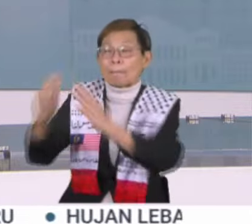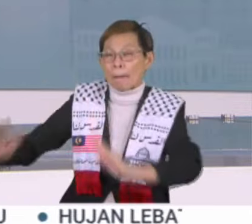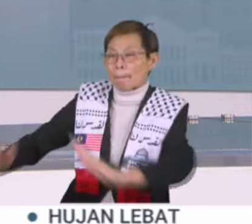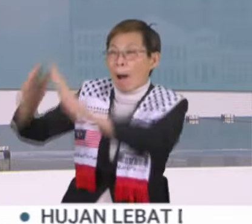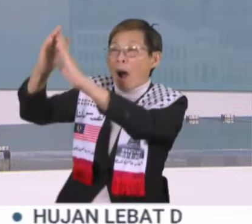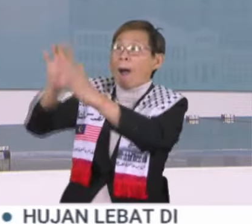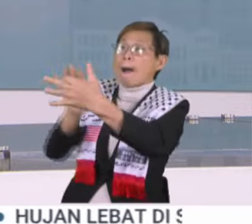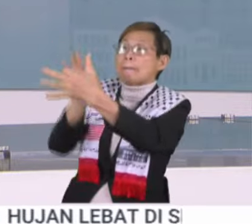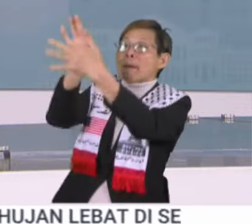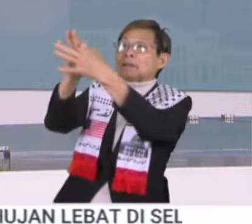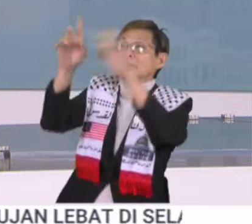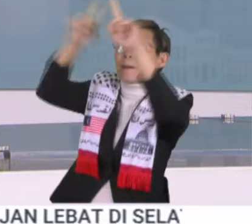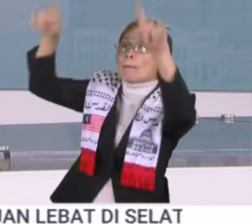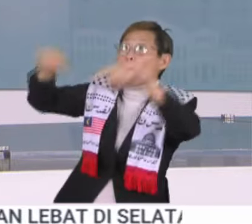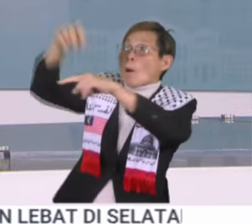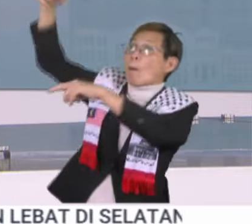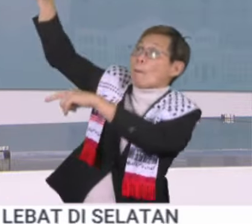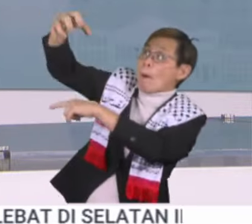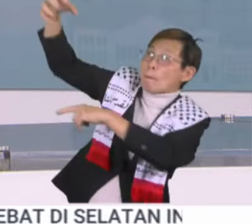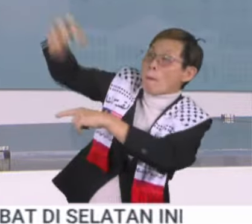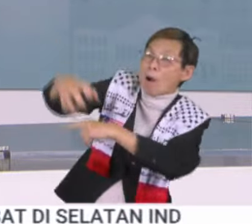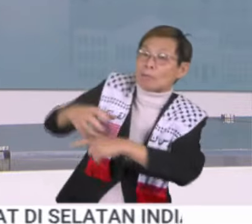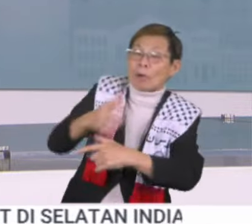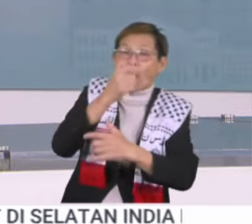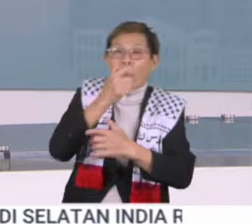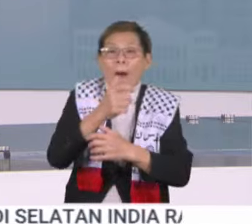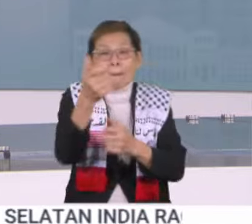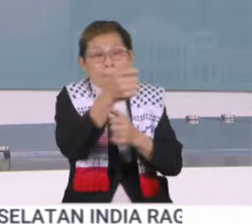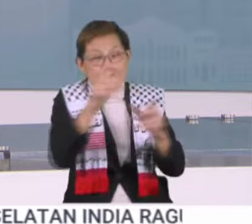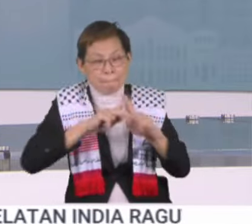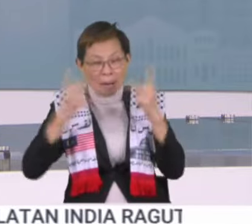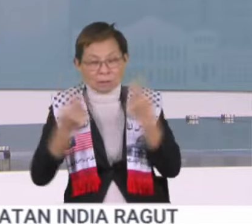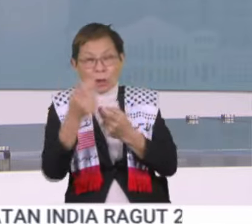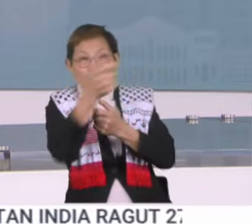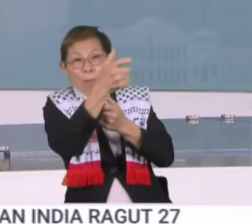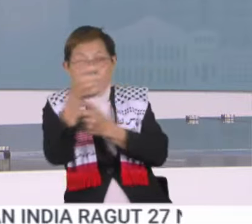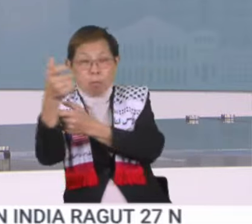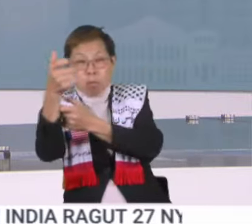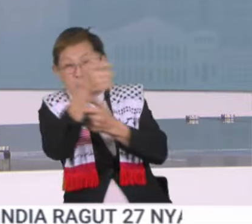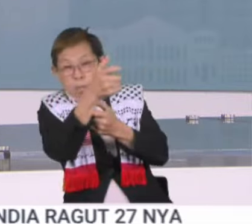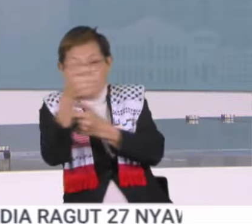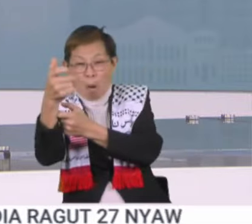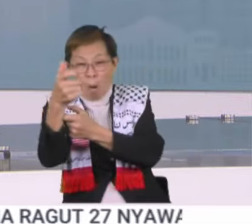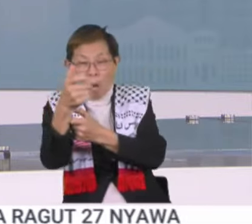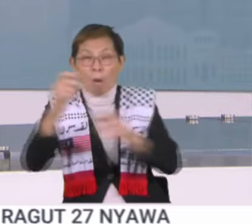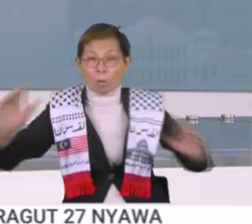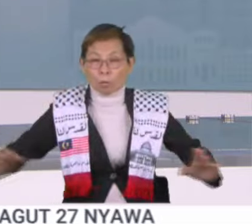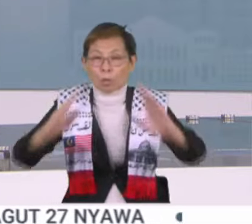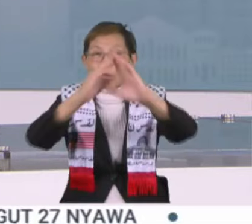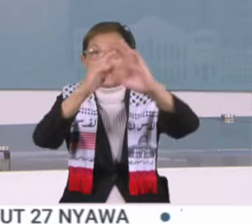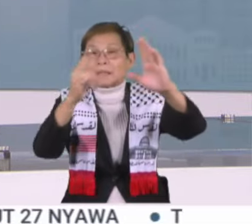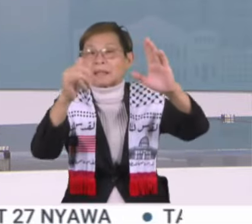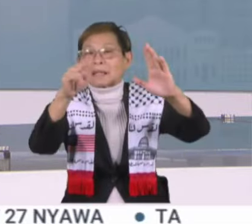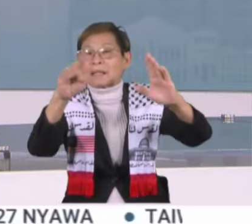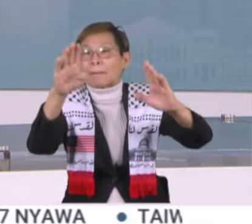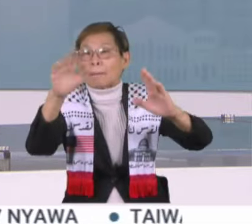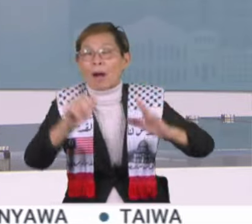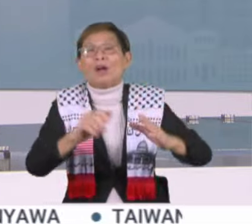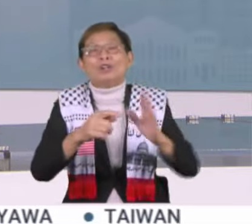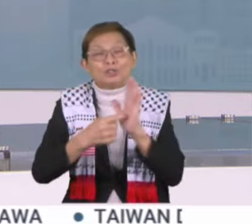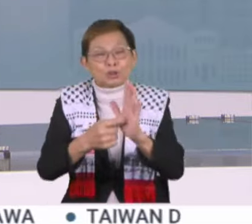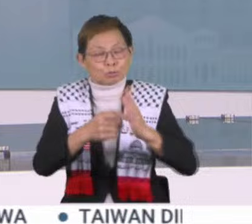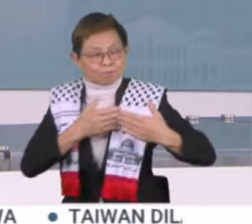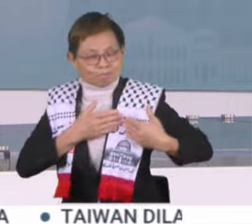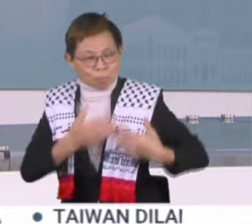panel solar di pusat operasi dan menyelamat pasukan bomba Mosar di Gunting Lagadan Had, Gunung Kinabalu, menunjukkan dedikasi mereka